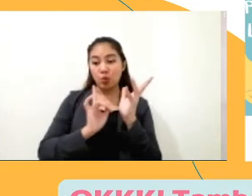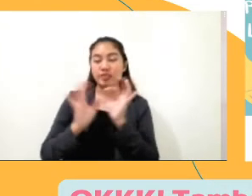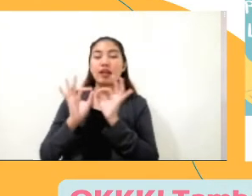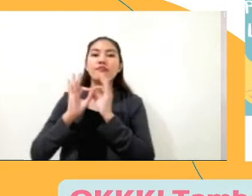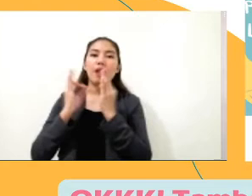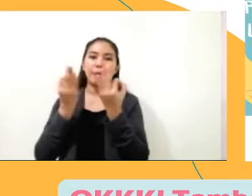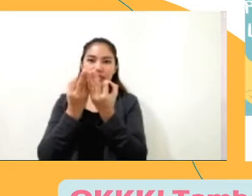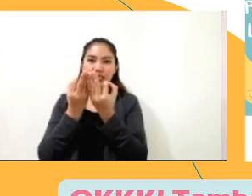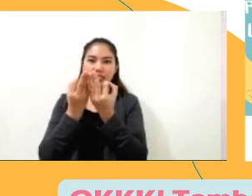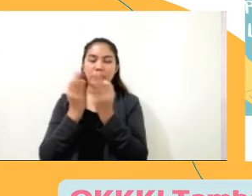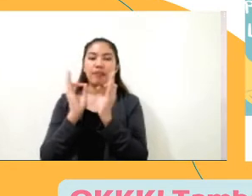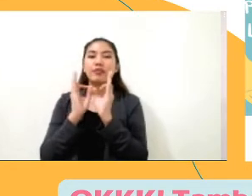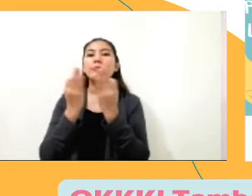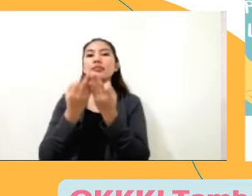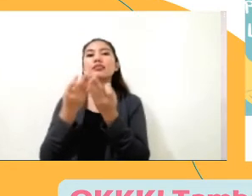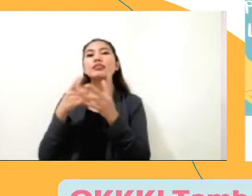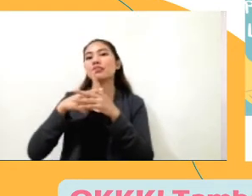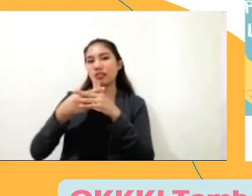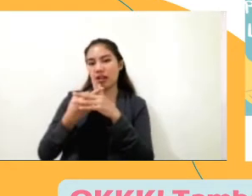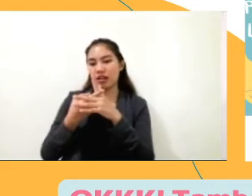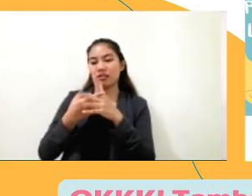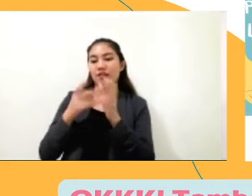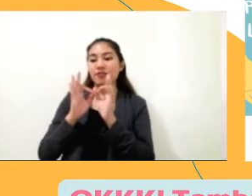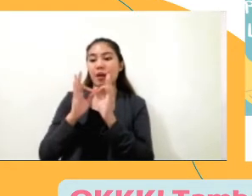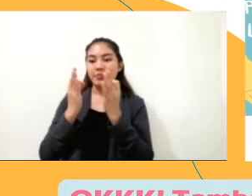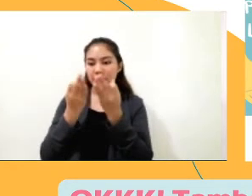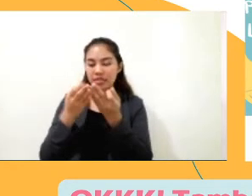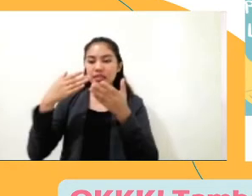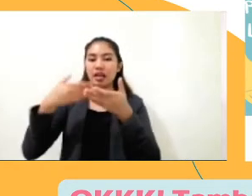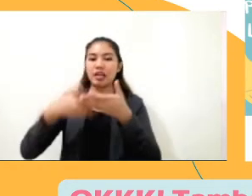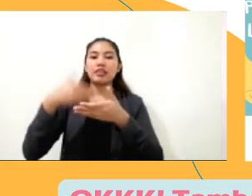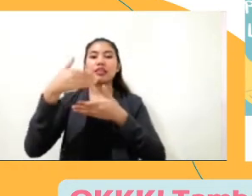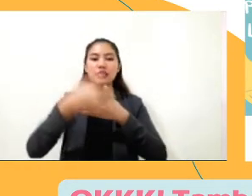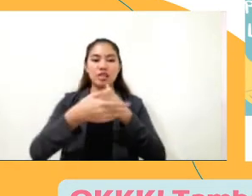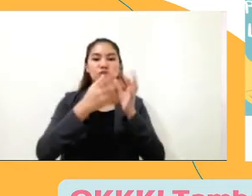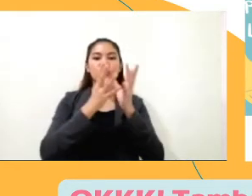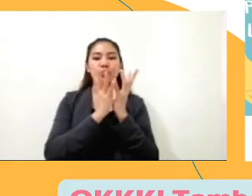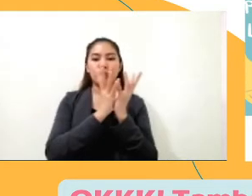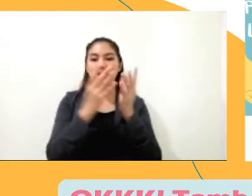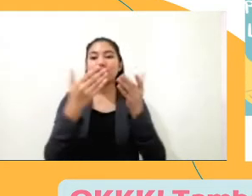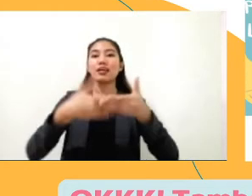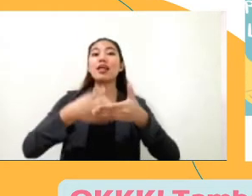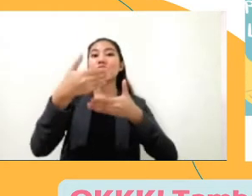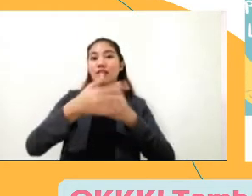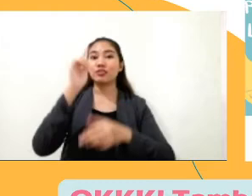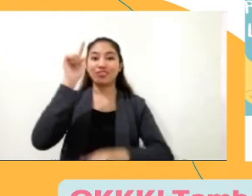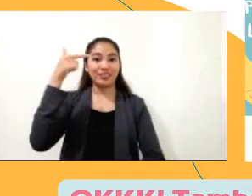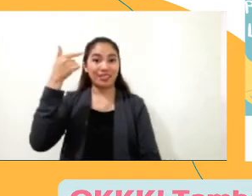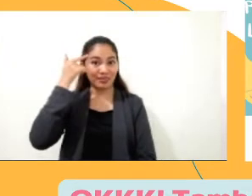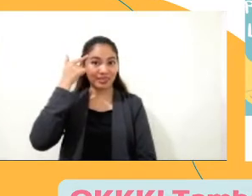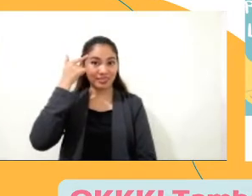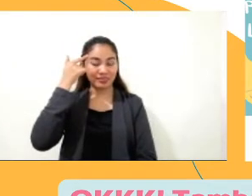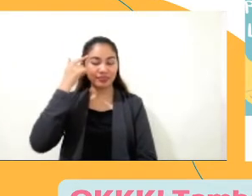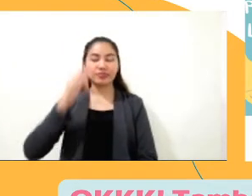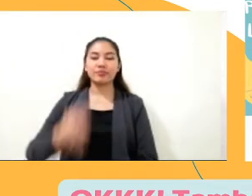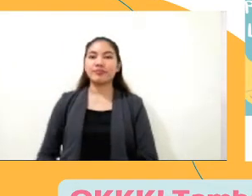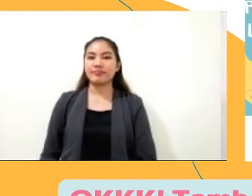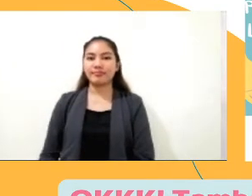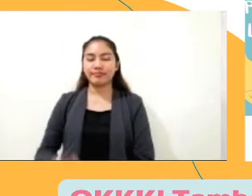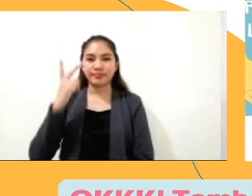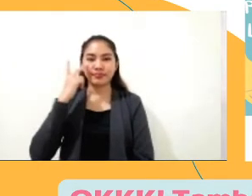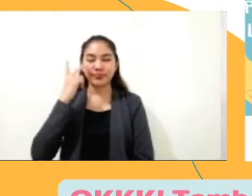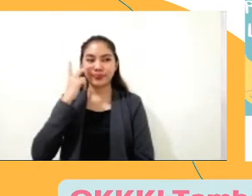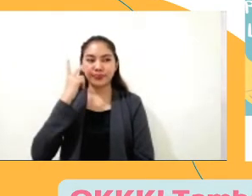lumalaki sa pamayanan at nagiging pamahalaan. At panghuli, sa may bandang kanan, dito sa lower right,